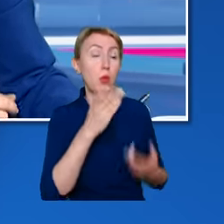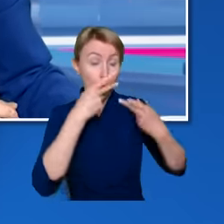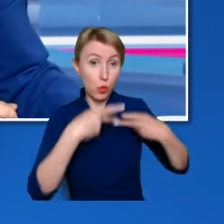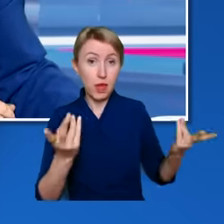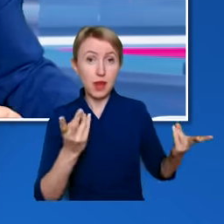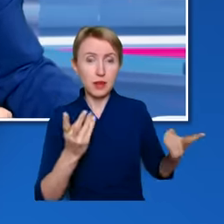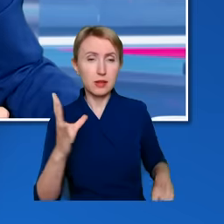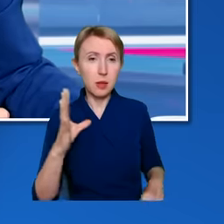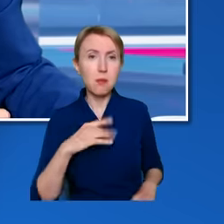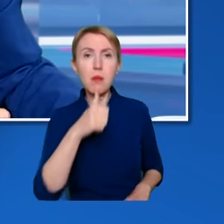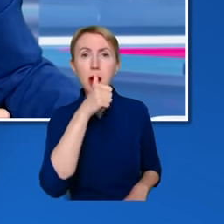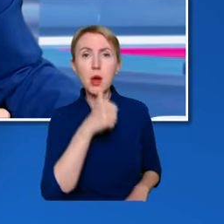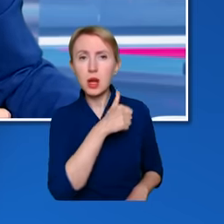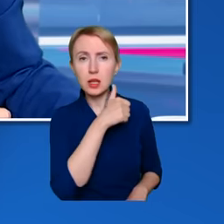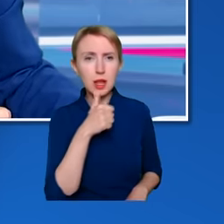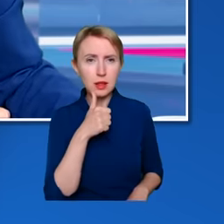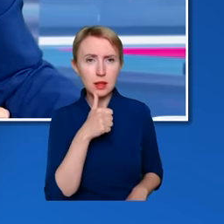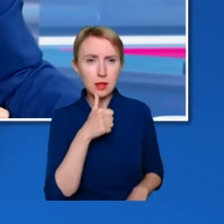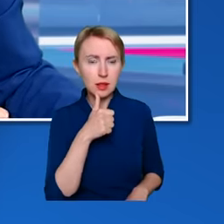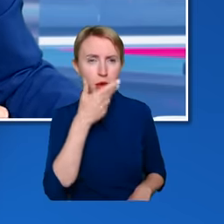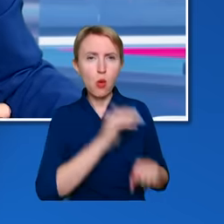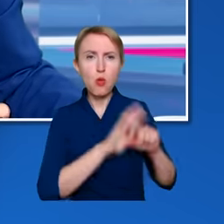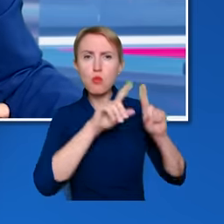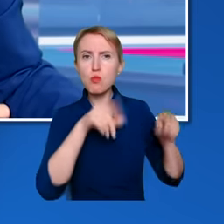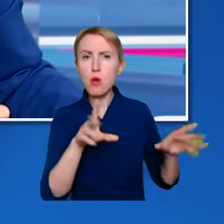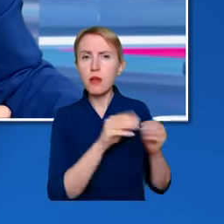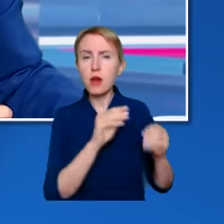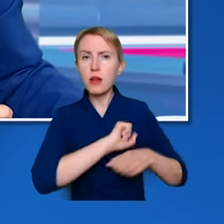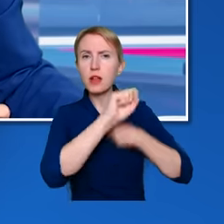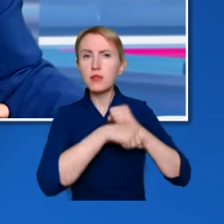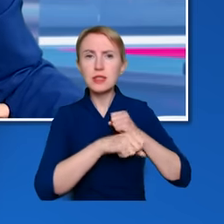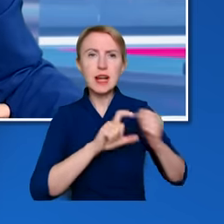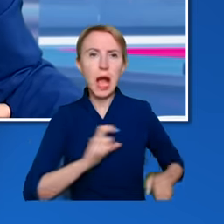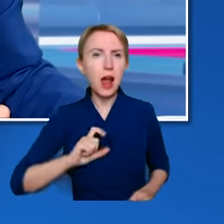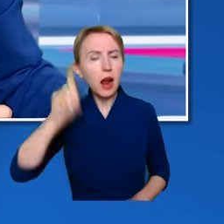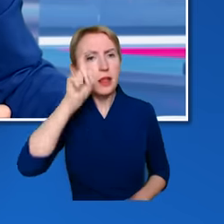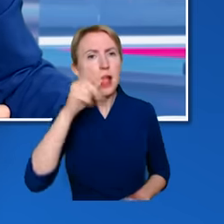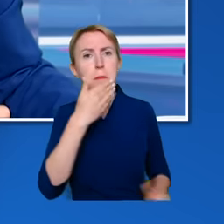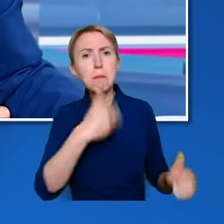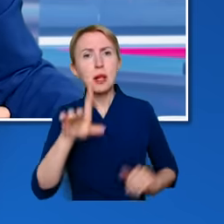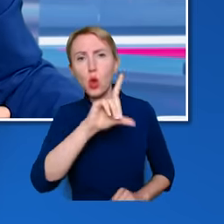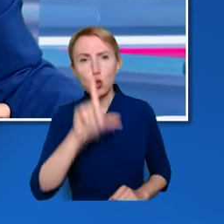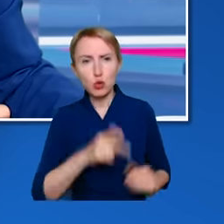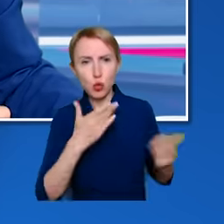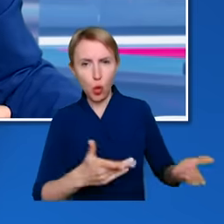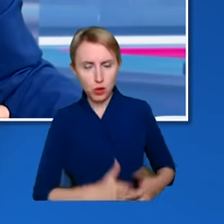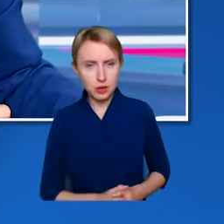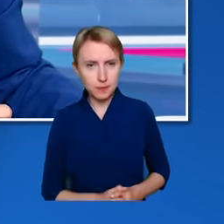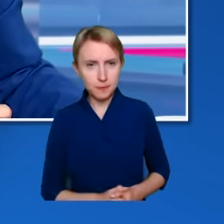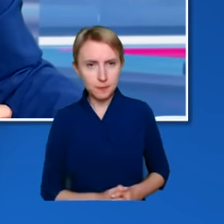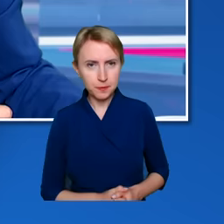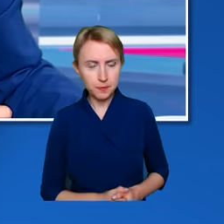był tajna umowa z wicekanclerzem Niemiec na 1 000 000 złotych, pani poseł. Znowu